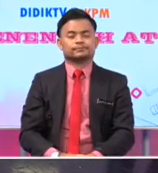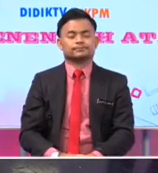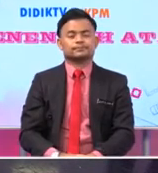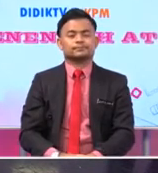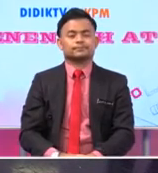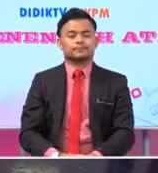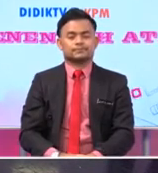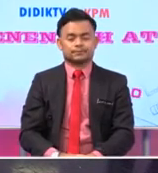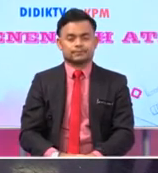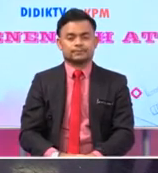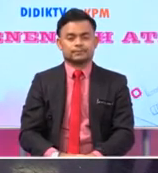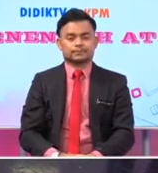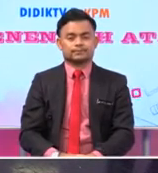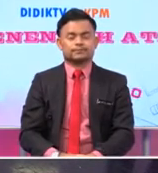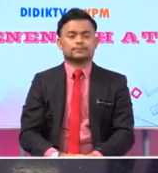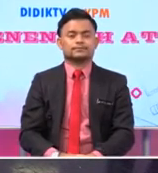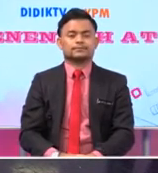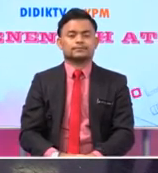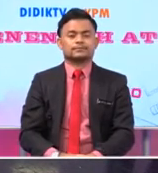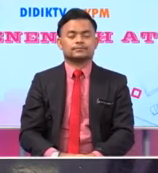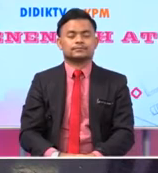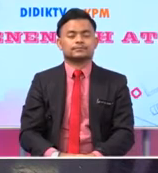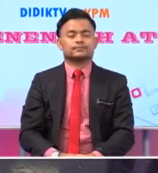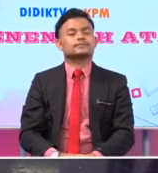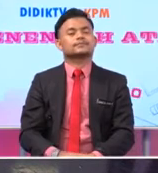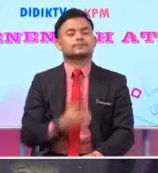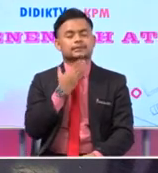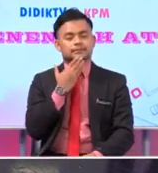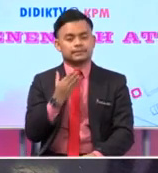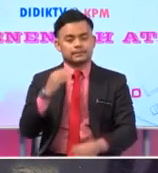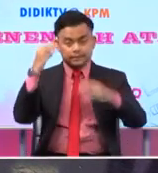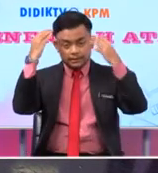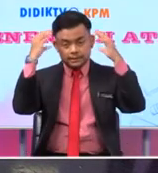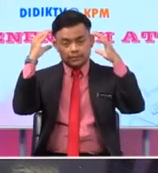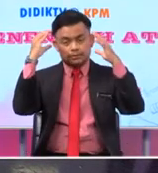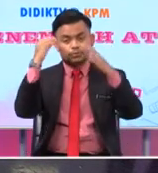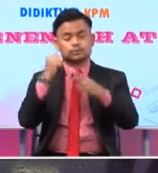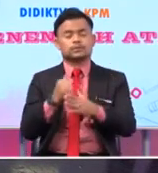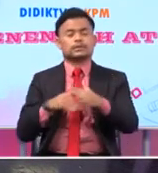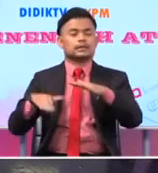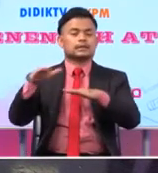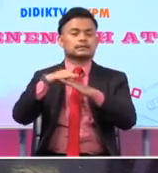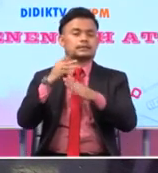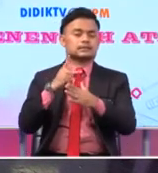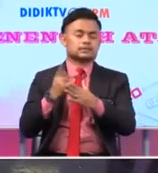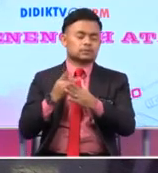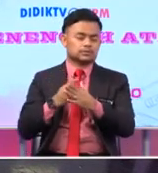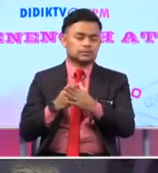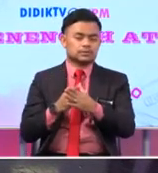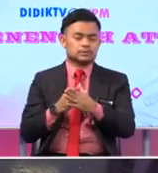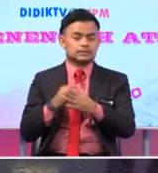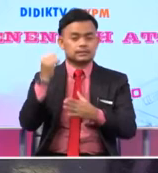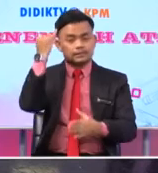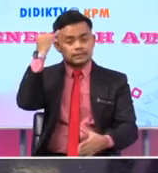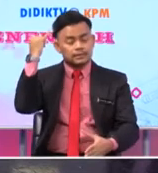layari laman sesawang berikut cuma kasih banyak bahasa Inggris semua sayang pada hari ini banyak sangat yang saya belajar